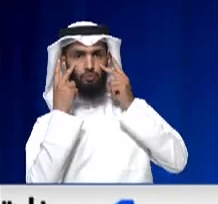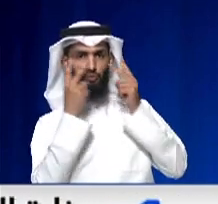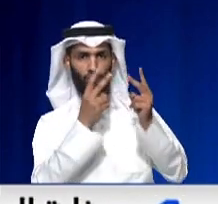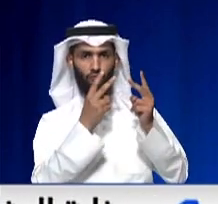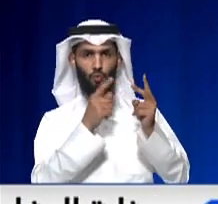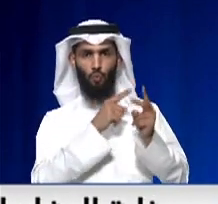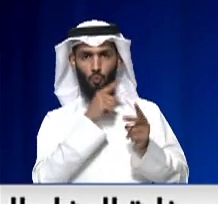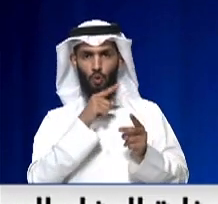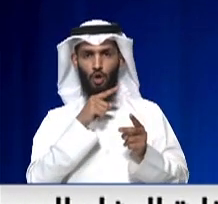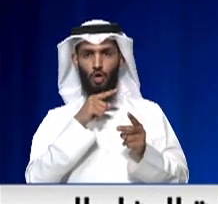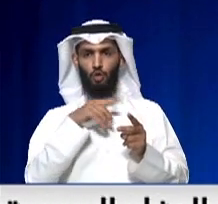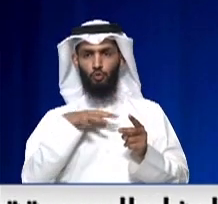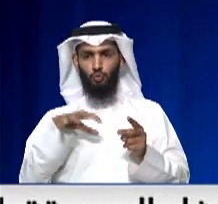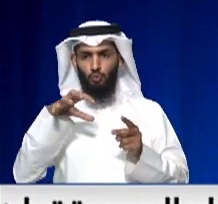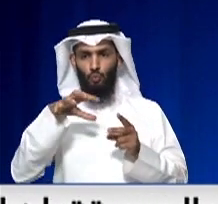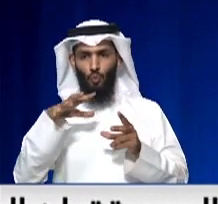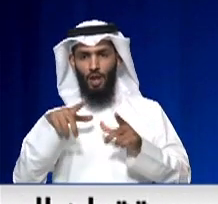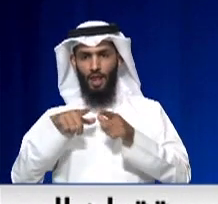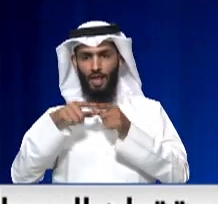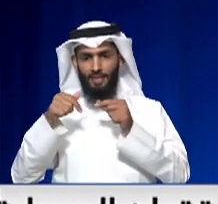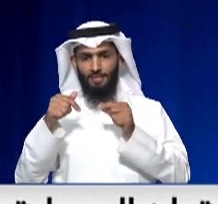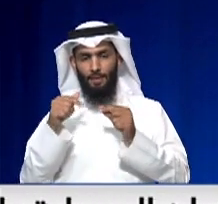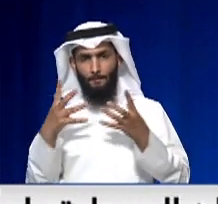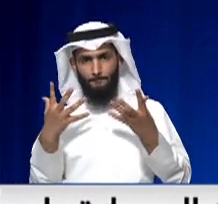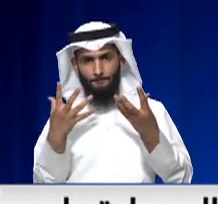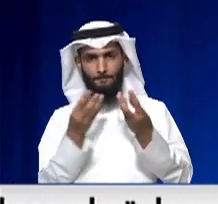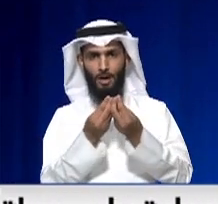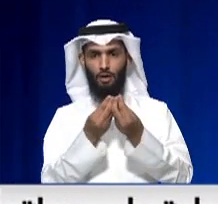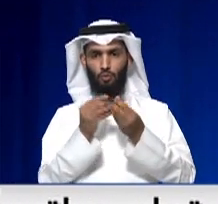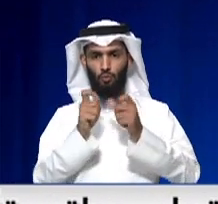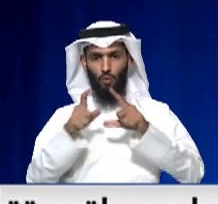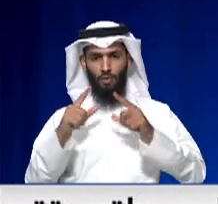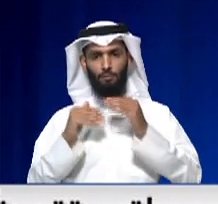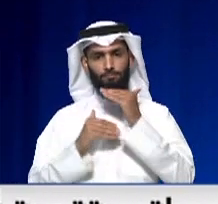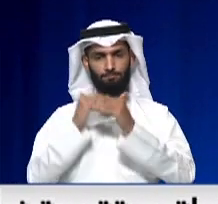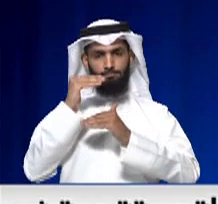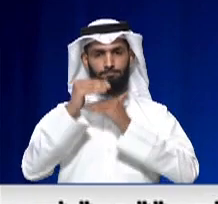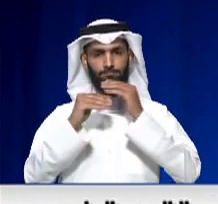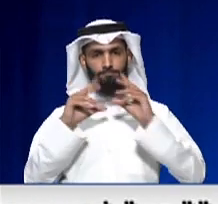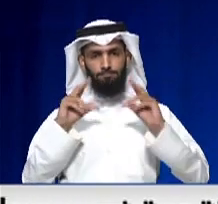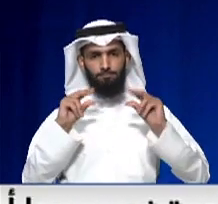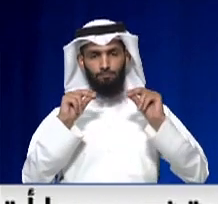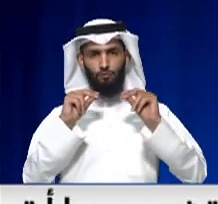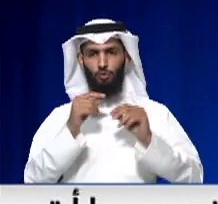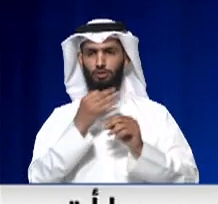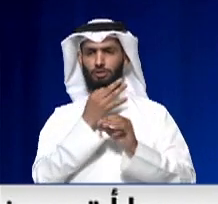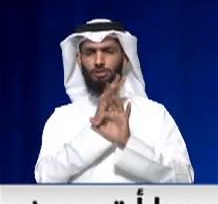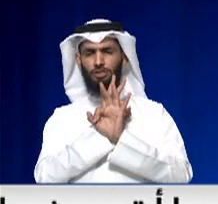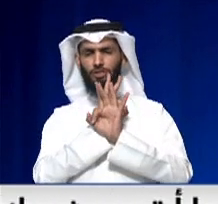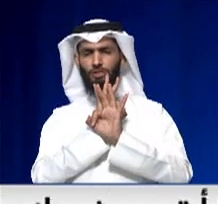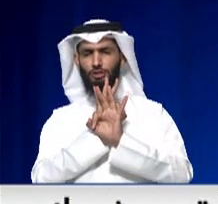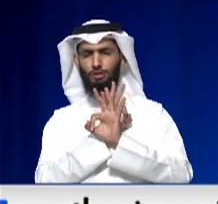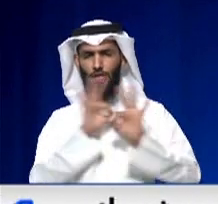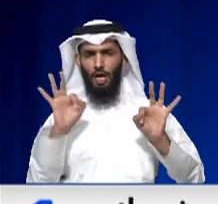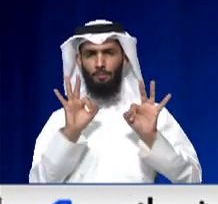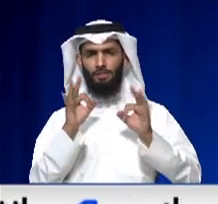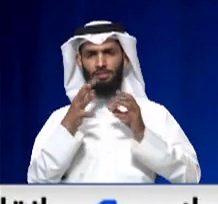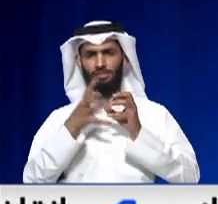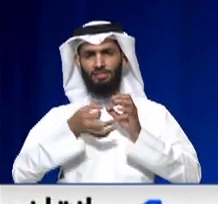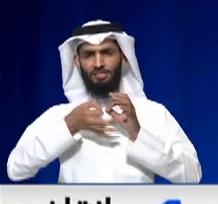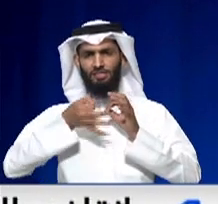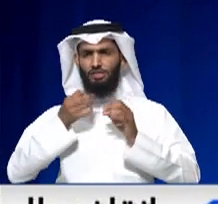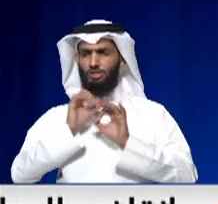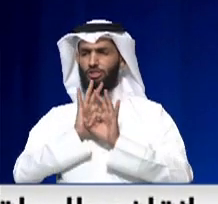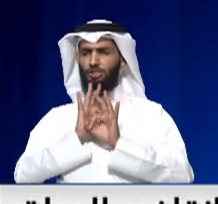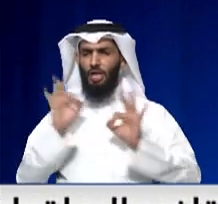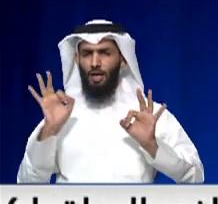الدول الاعضاء في مجلس التعاون لدول الخليج العربيه على كافه الاصعده وفي مختلف